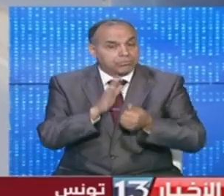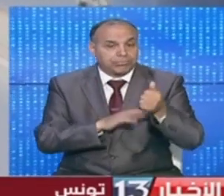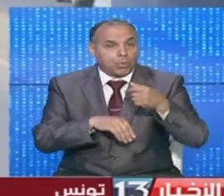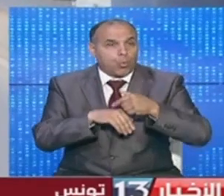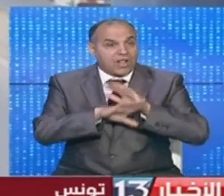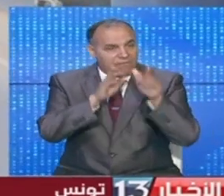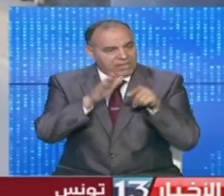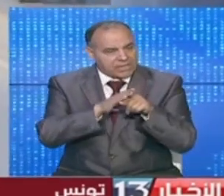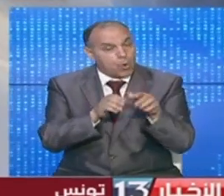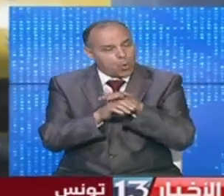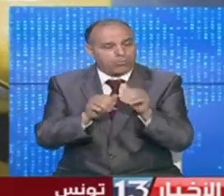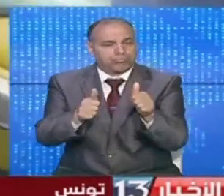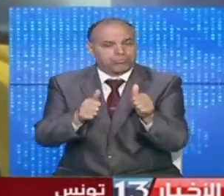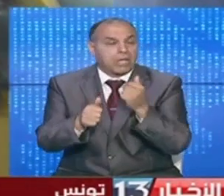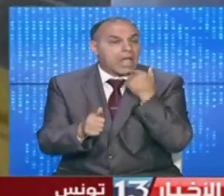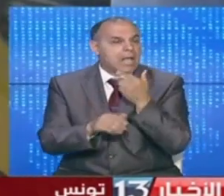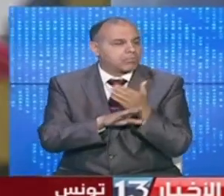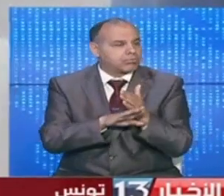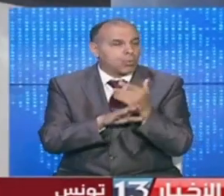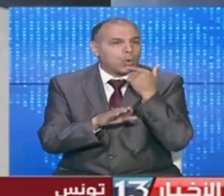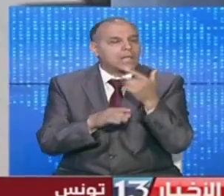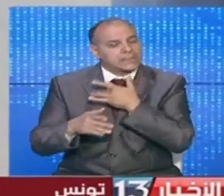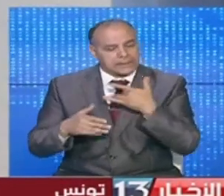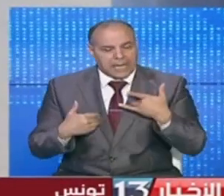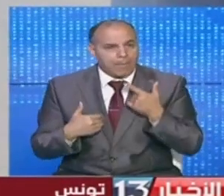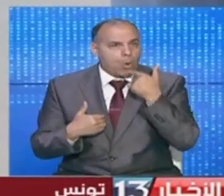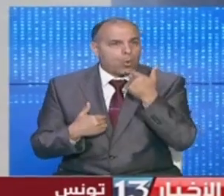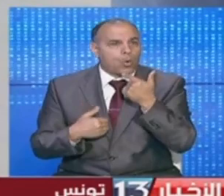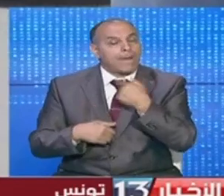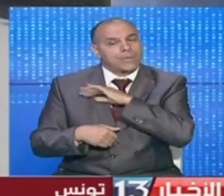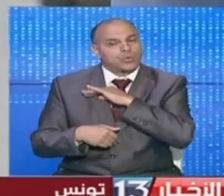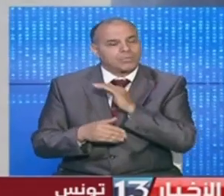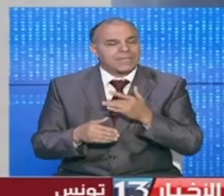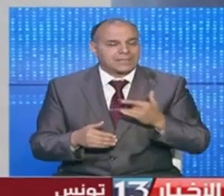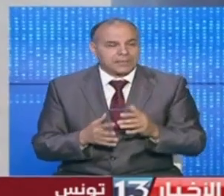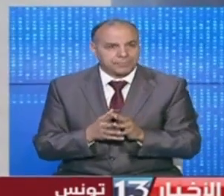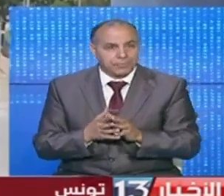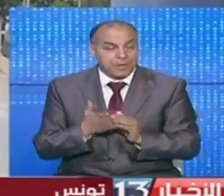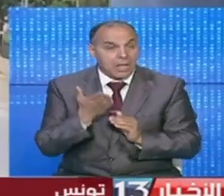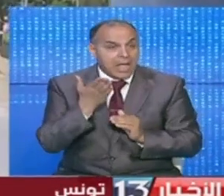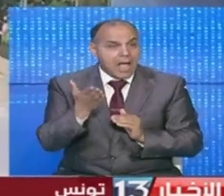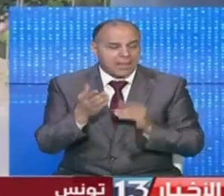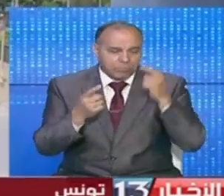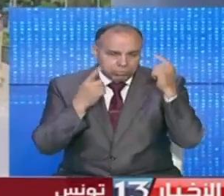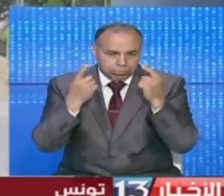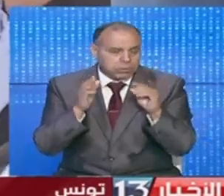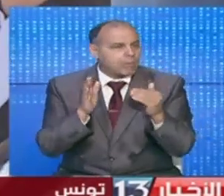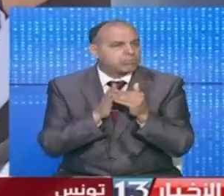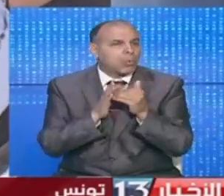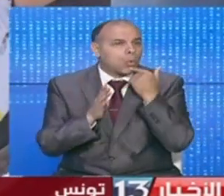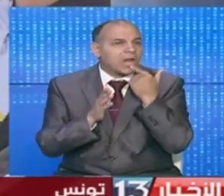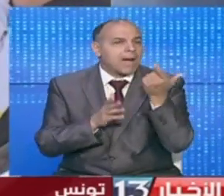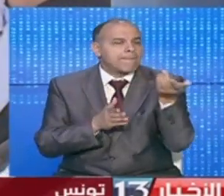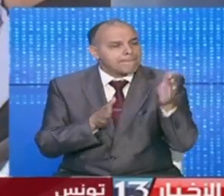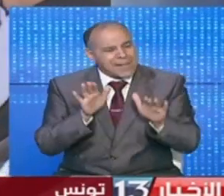مرحلة الحجر الصحي الشامل التي تم عبورها بسلام وفق أصحاب الشأن في القطاع الصحي، وذلك بالنظر إلى محدودية عدد